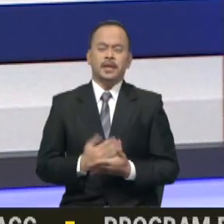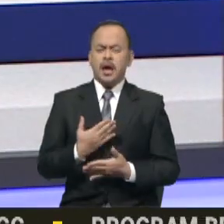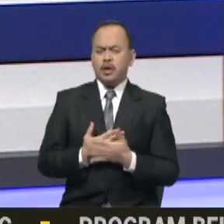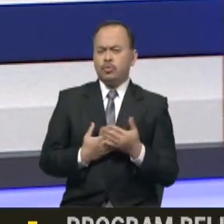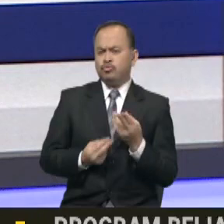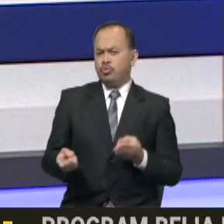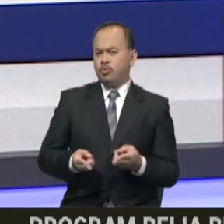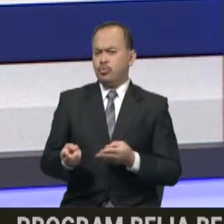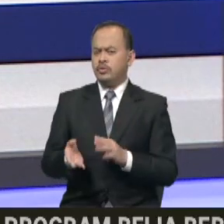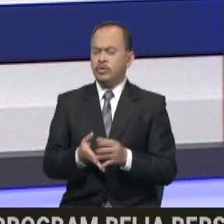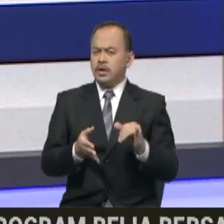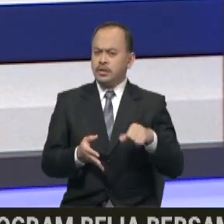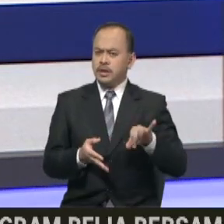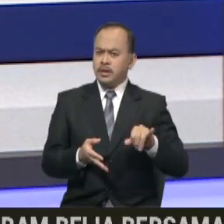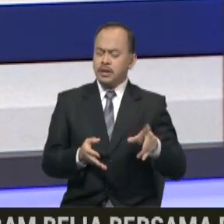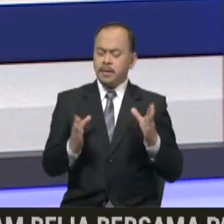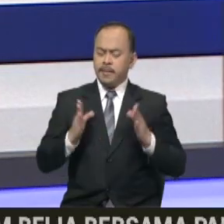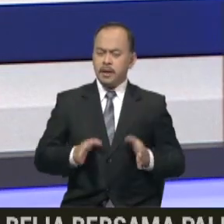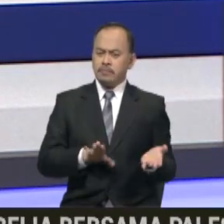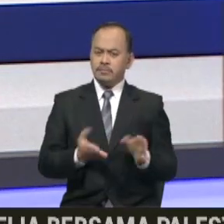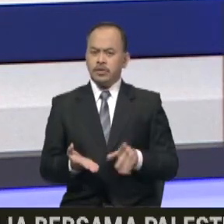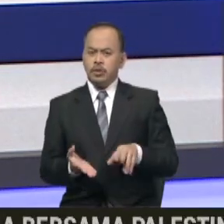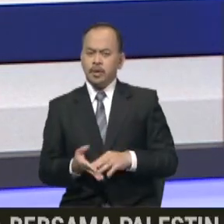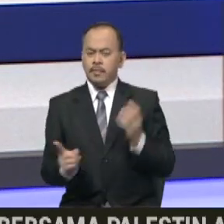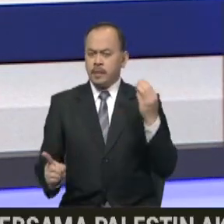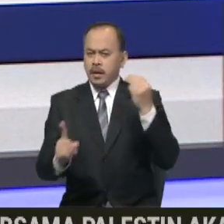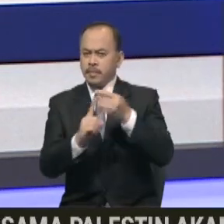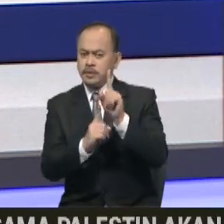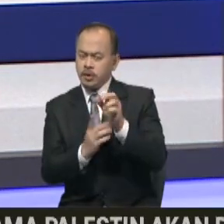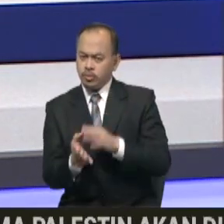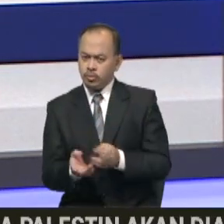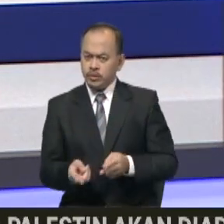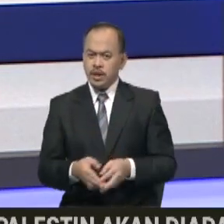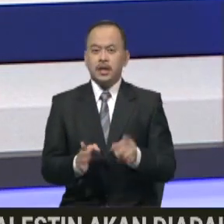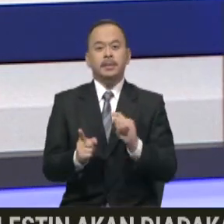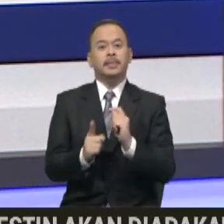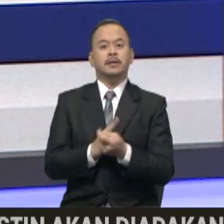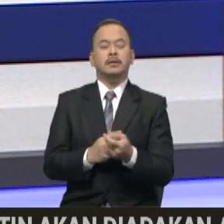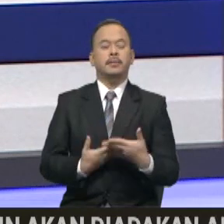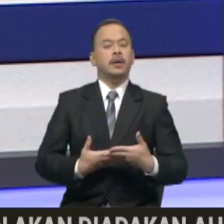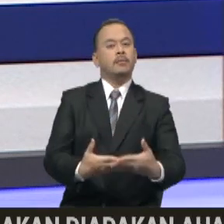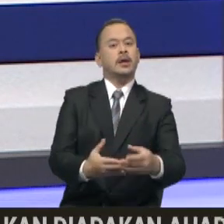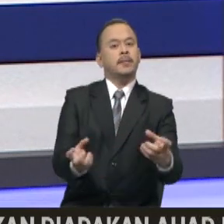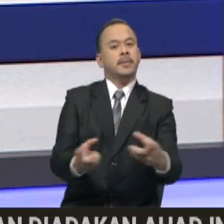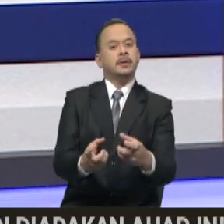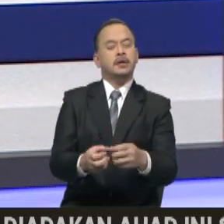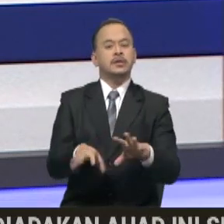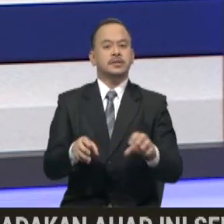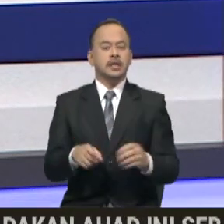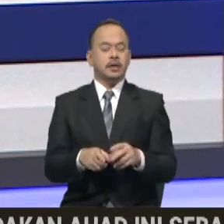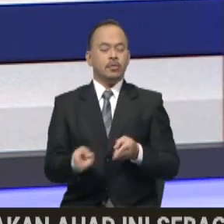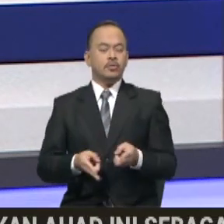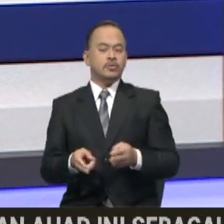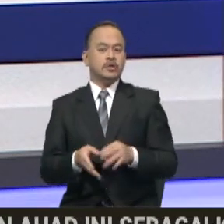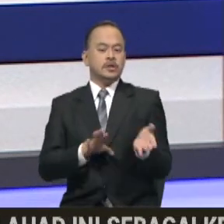Memudahkan urusan pengurusan jenazah itulah matlamat sesebuah perusahaan tempatan menawarkan package atau set pengurusan